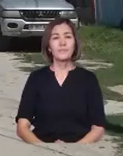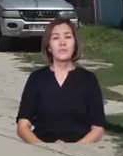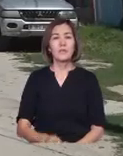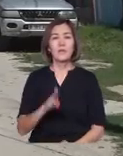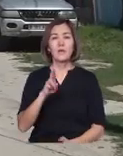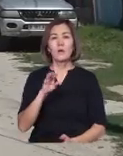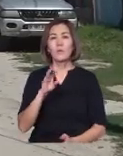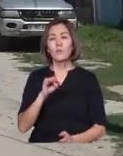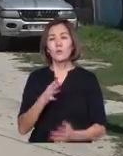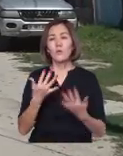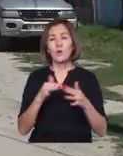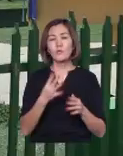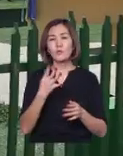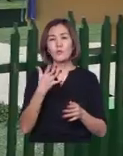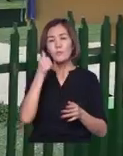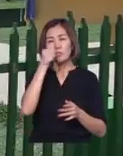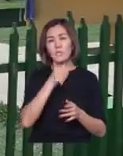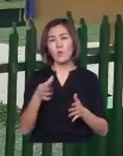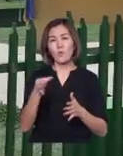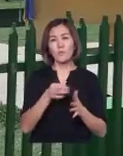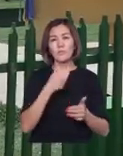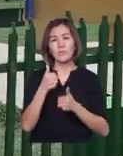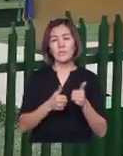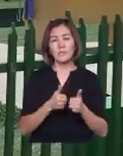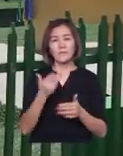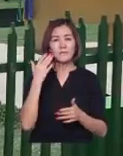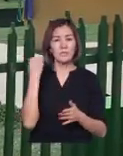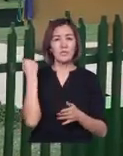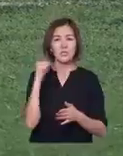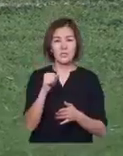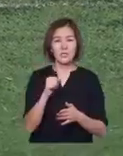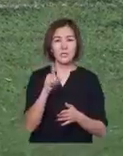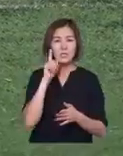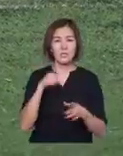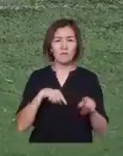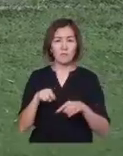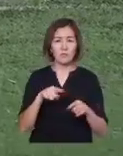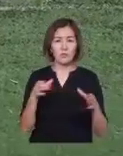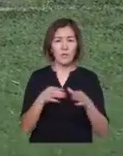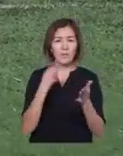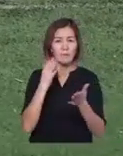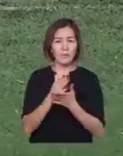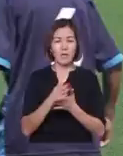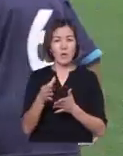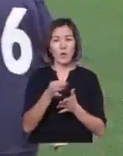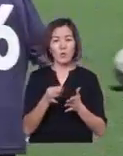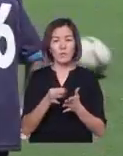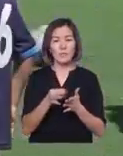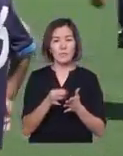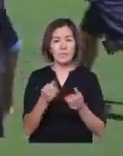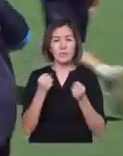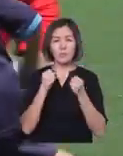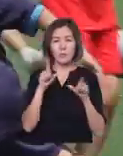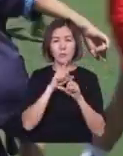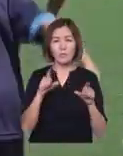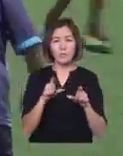Қоңырөлең ауылында айналдырған 4-5 жылдың ішінде облыс көлеміндегі жарыстарда жүлденшілейтін дәрежедегі жас футболшылар пайда болды. Облыстық футболдан мамандандырылған спорт